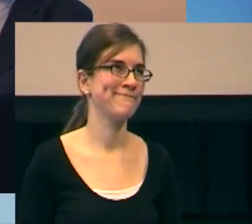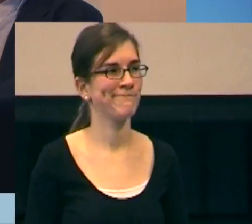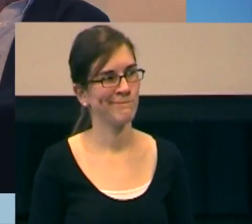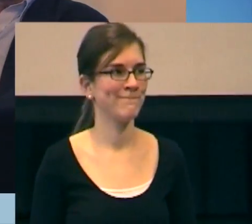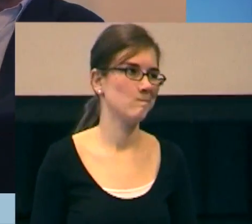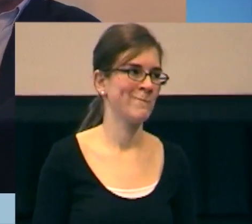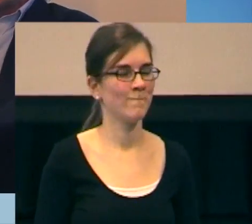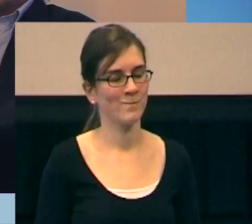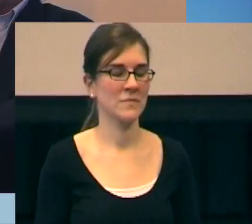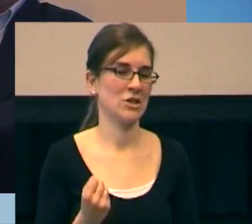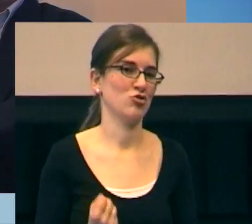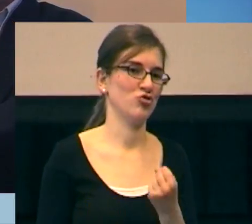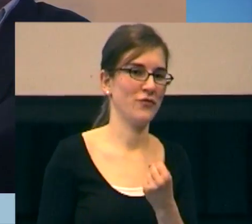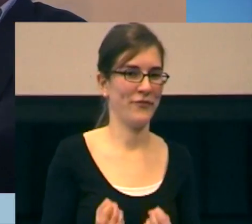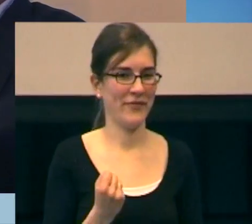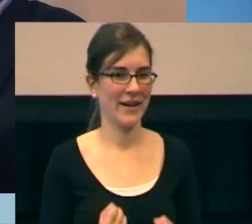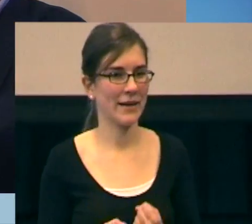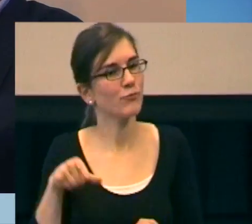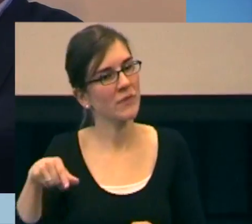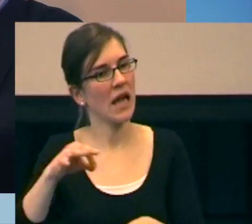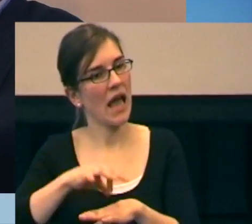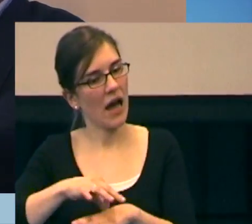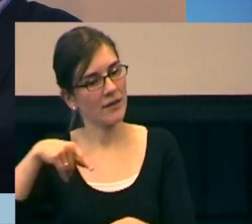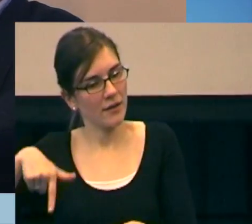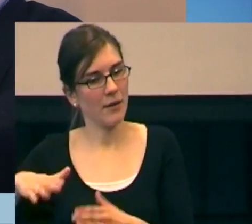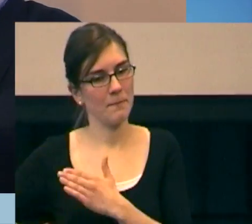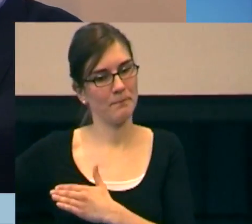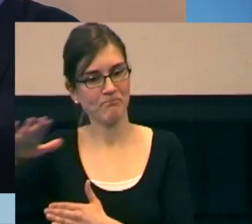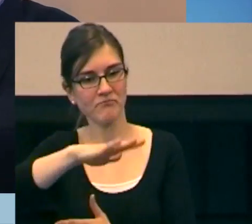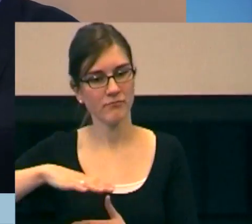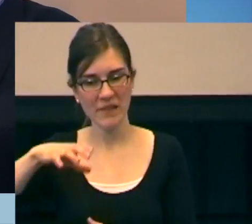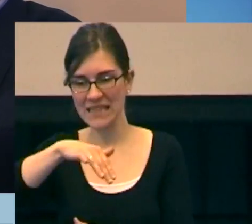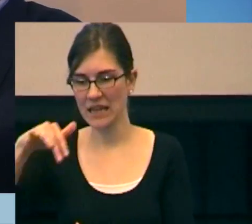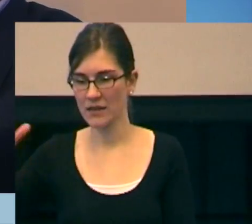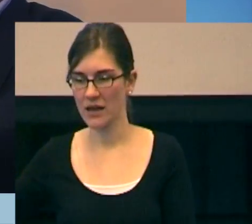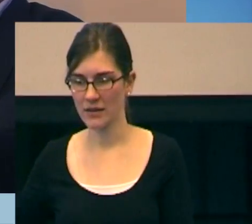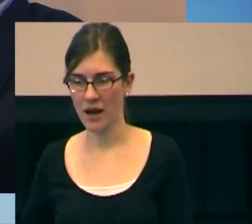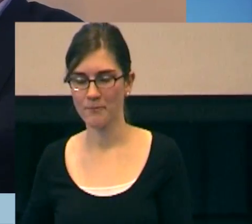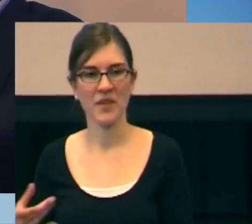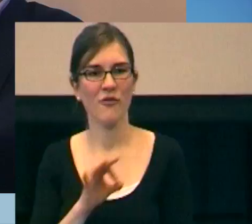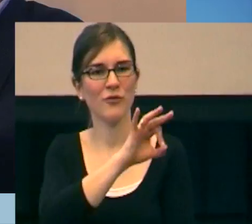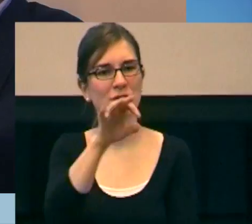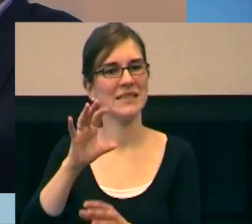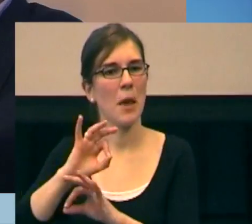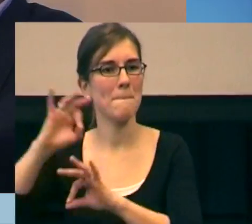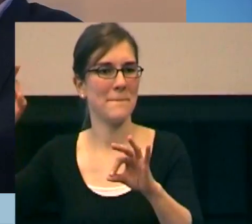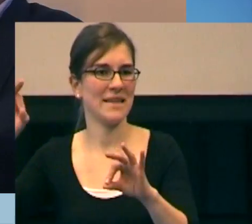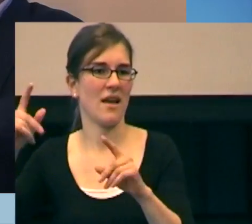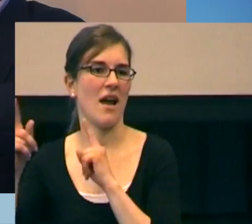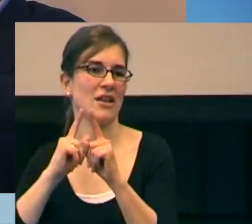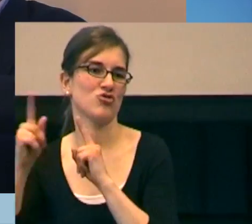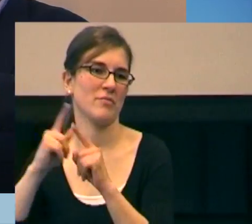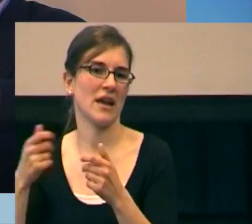die niedergelassenen Kollegen in der Regel sind ja die Kollegen die Ärztinnen die Ärzte die Sie als Ansprechpartner haben und die sollten Sie